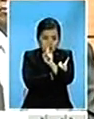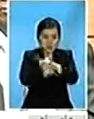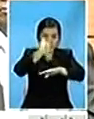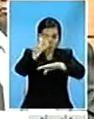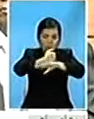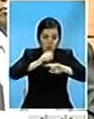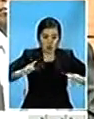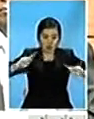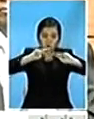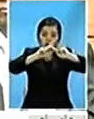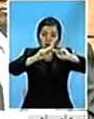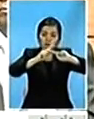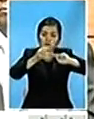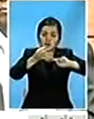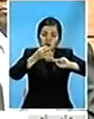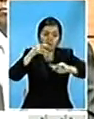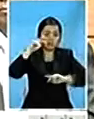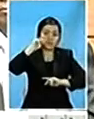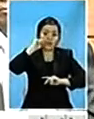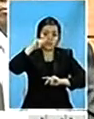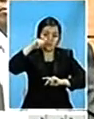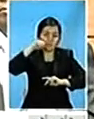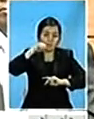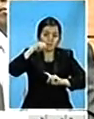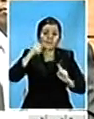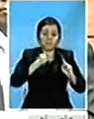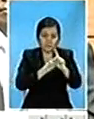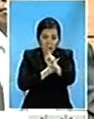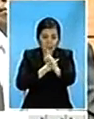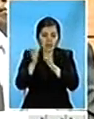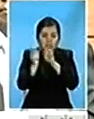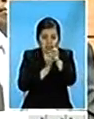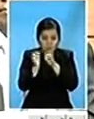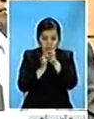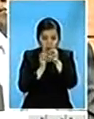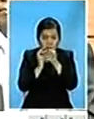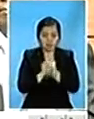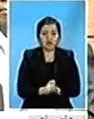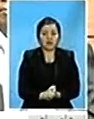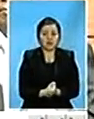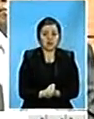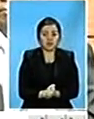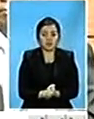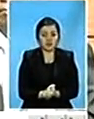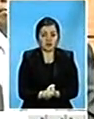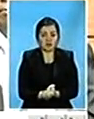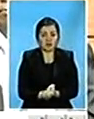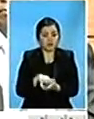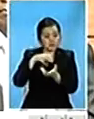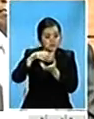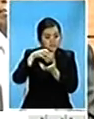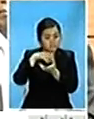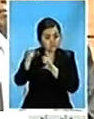ทรัพย์ไปชี้แจงแทนก็อาจจะเป็นเรื่องดีนะครับเพราะว่า อาจจะทำให้เราได้ข้อเท็จจริงมาก